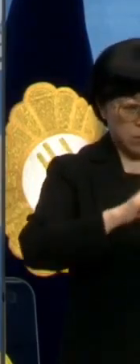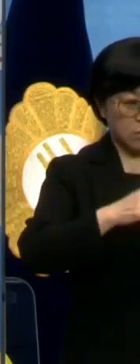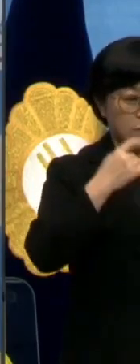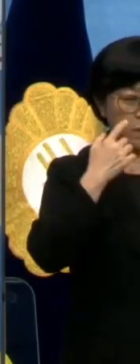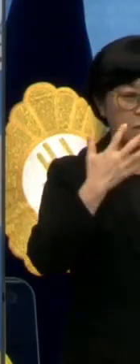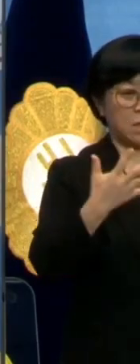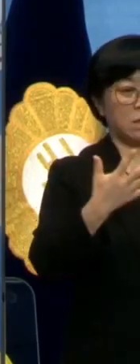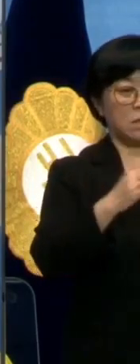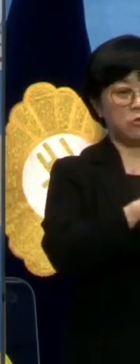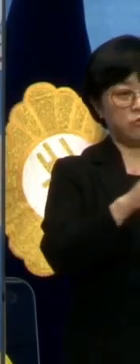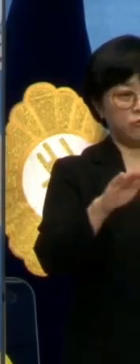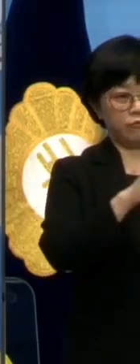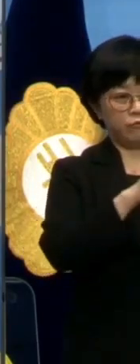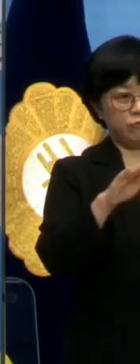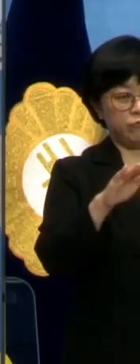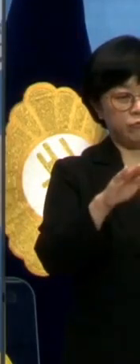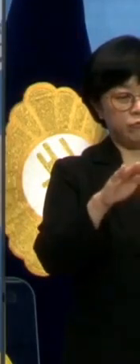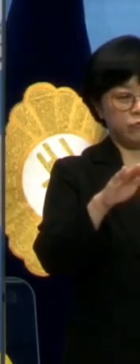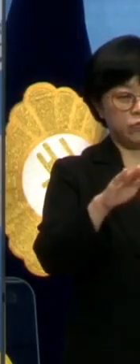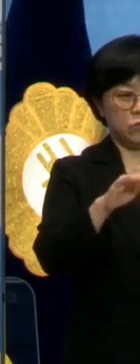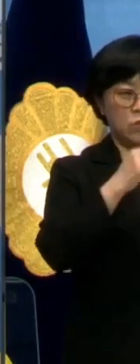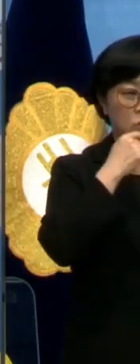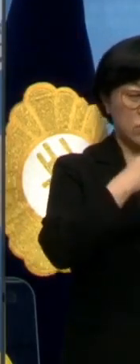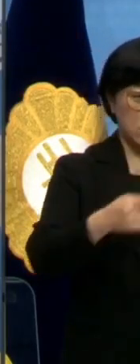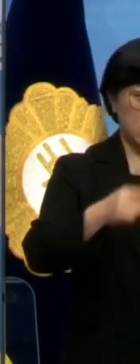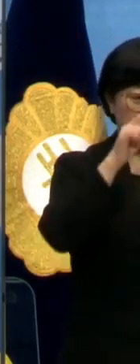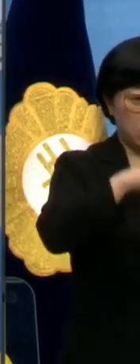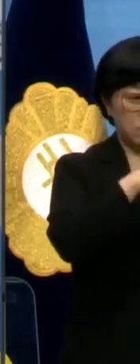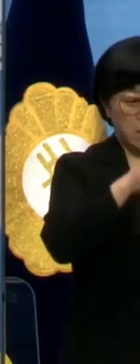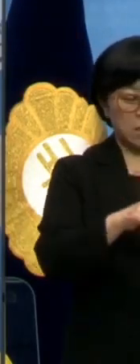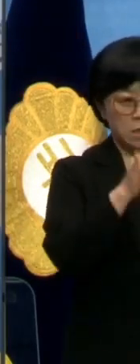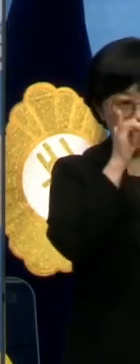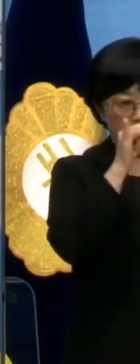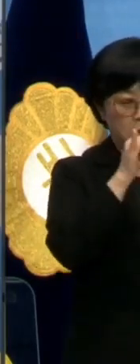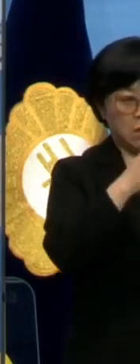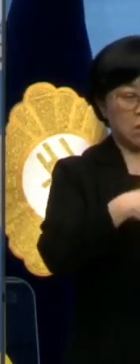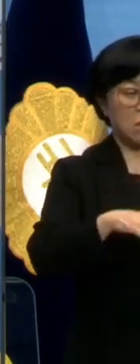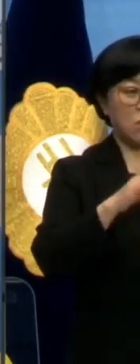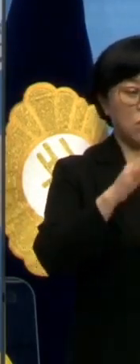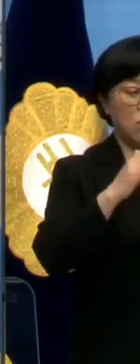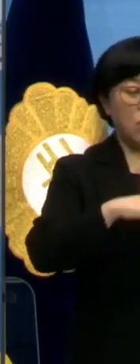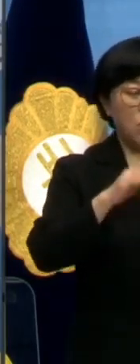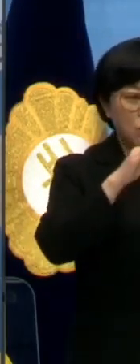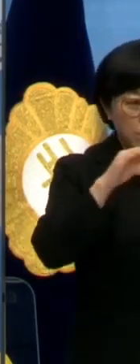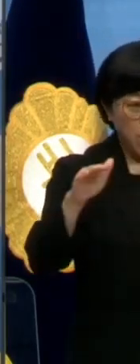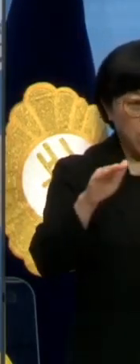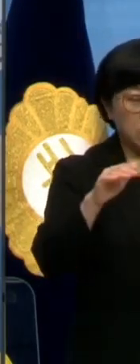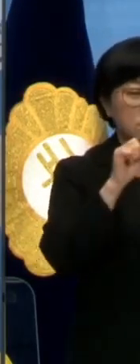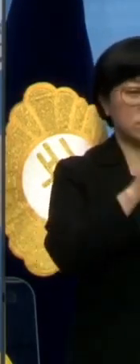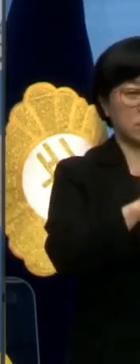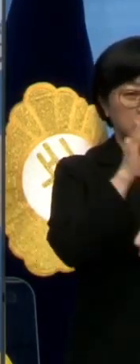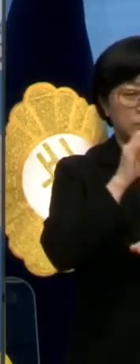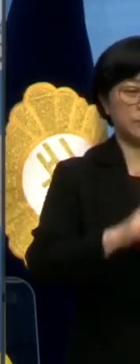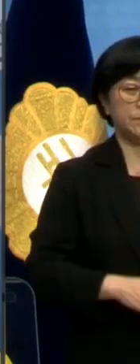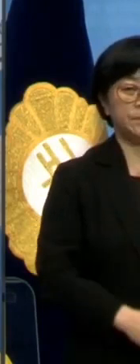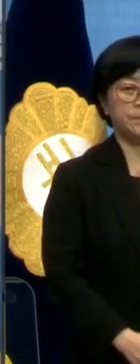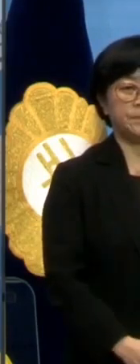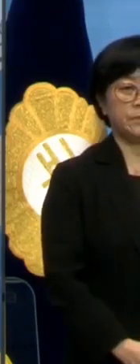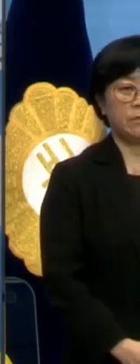명확한 기준에 따라 손실 보상이 이루어져야만 형평성 논란도 없을 것입니다.